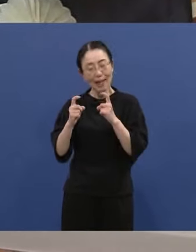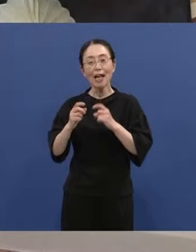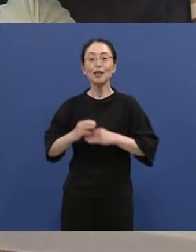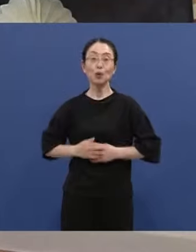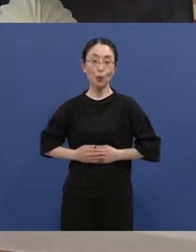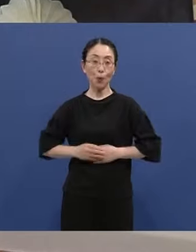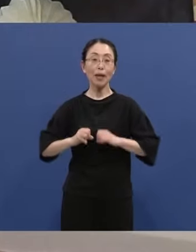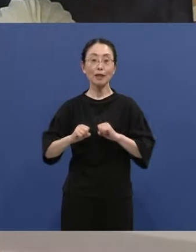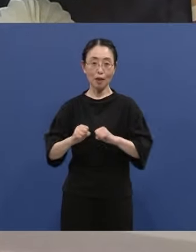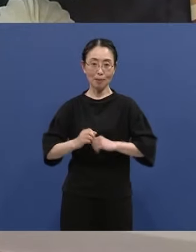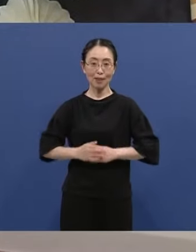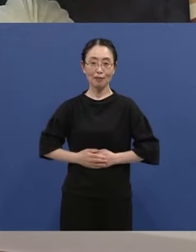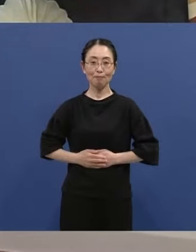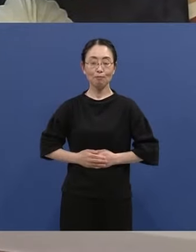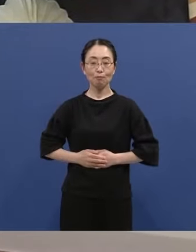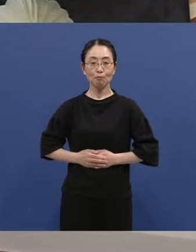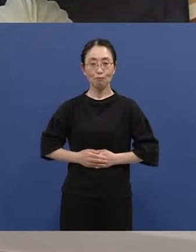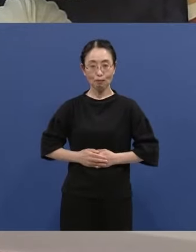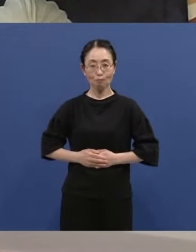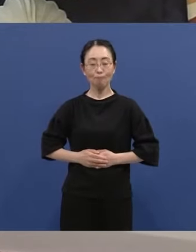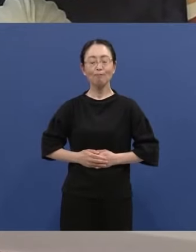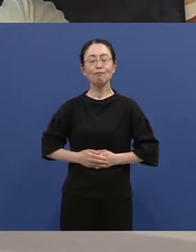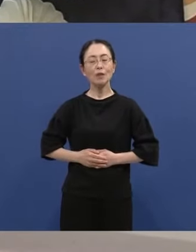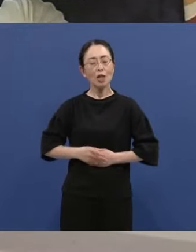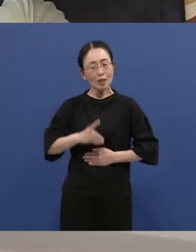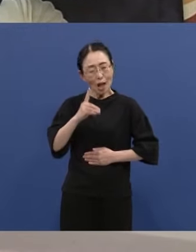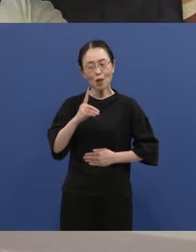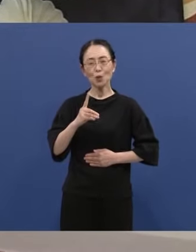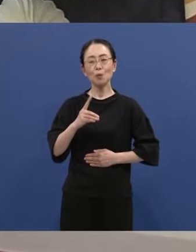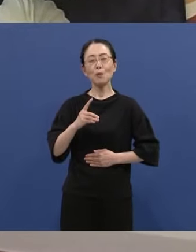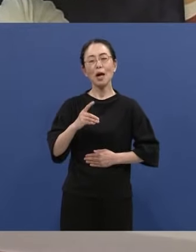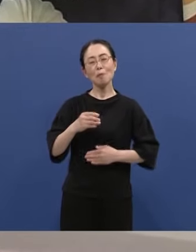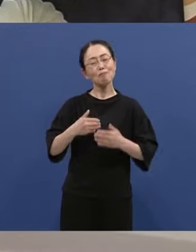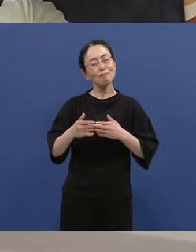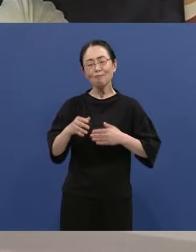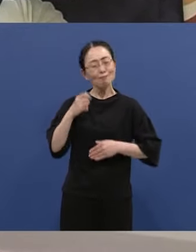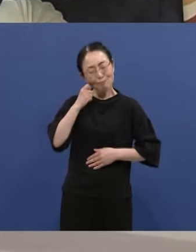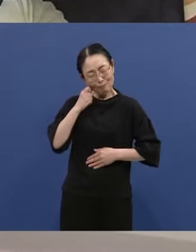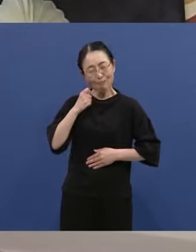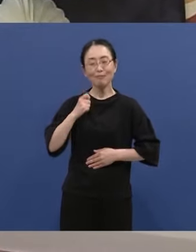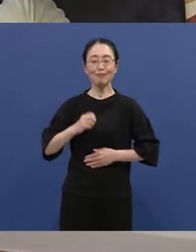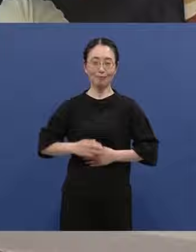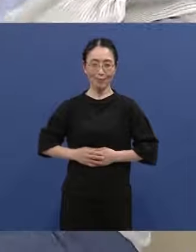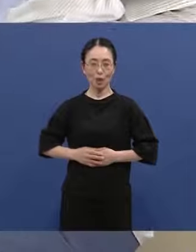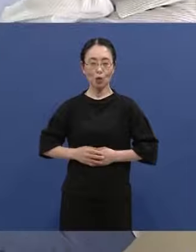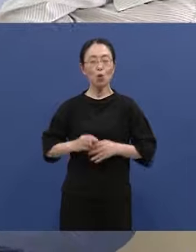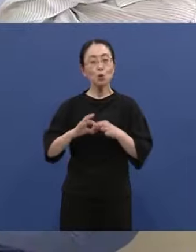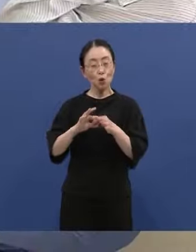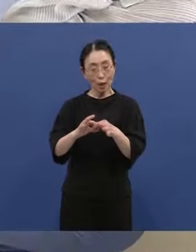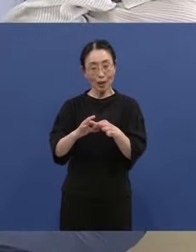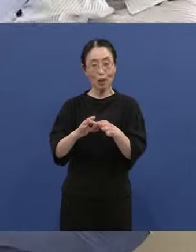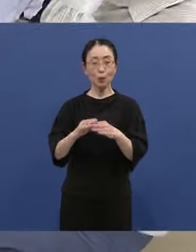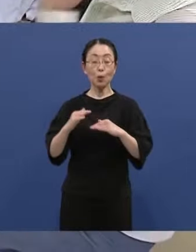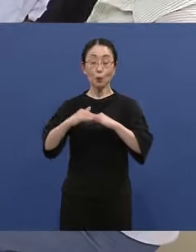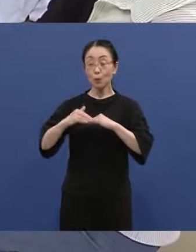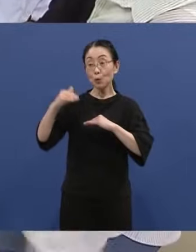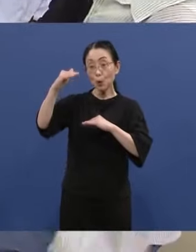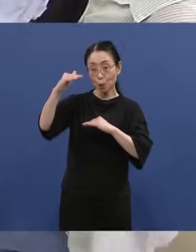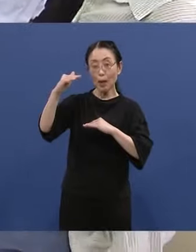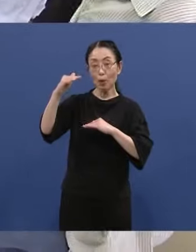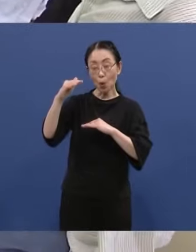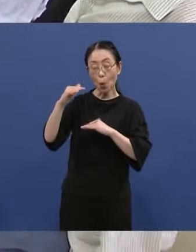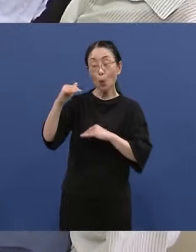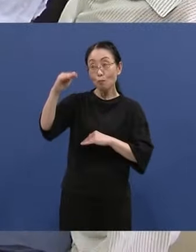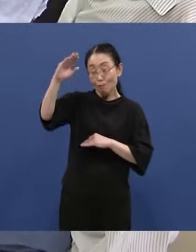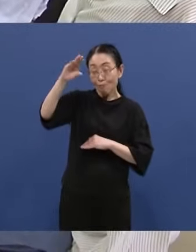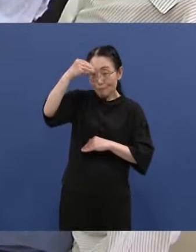ども、それを最初はできない子もたくさんいるんですけども、続けているうちに、年上の子ども